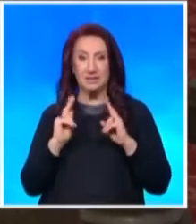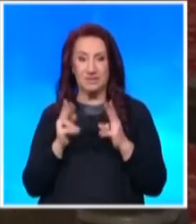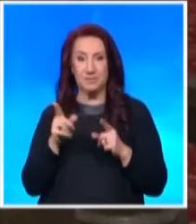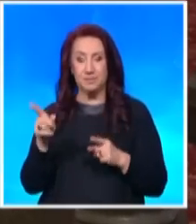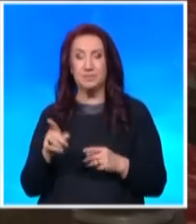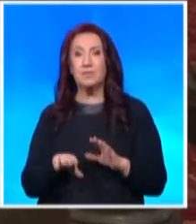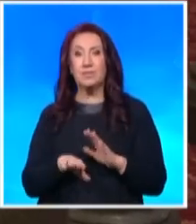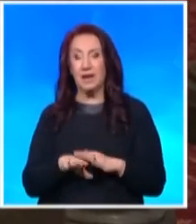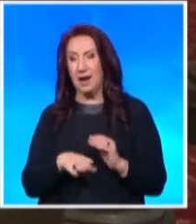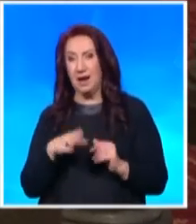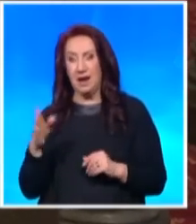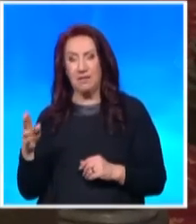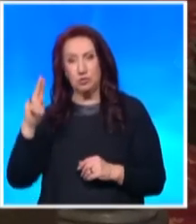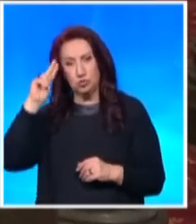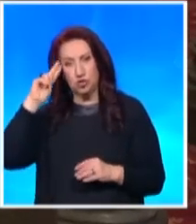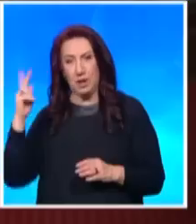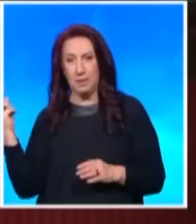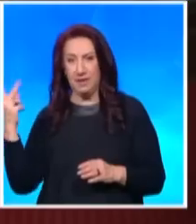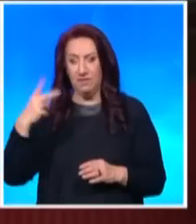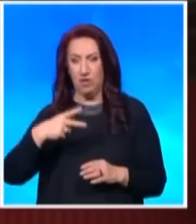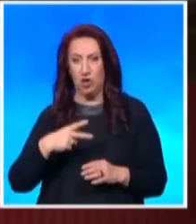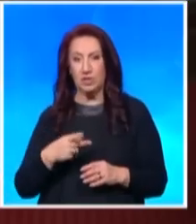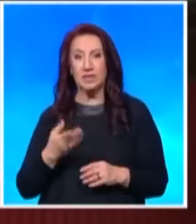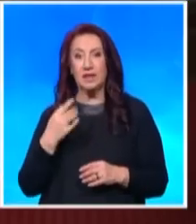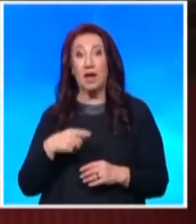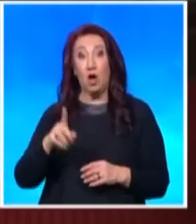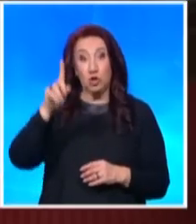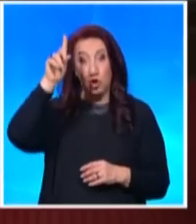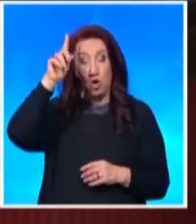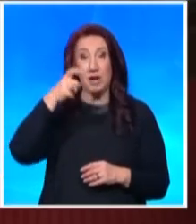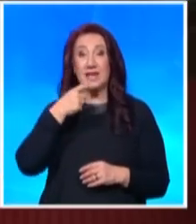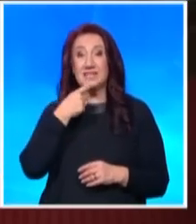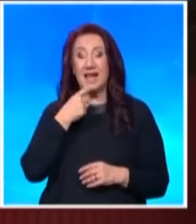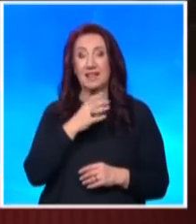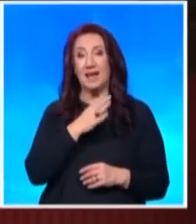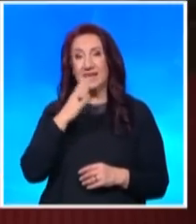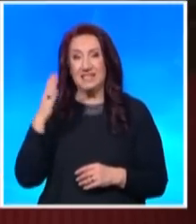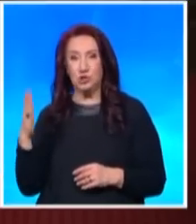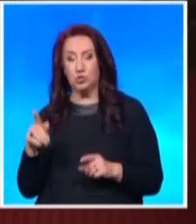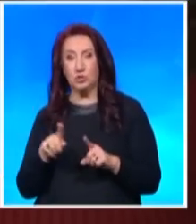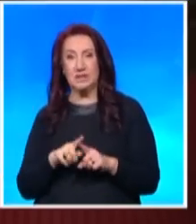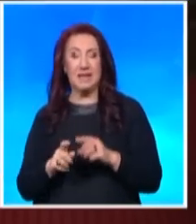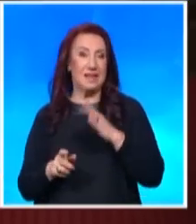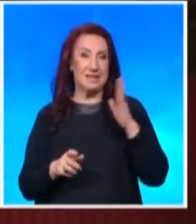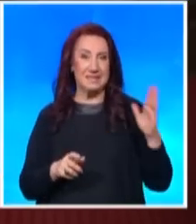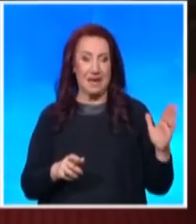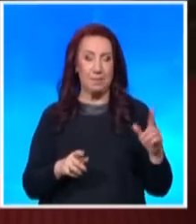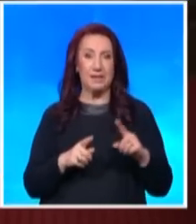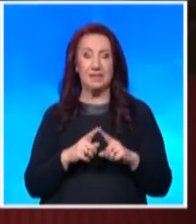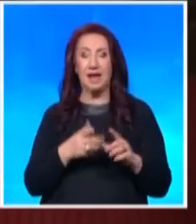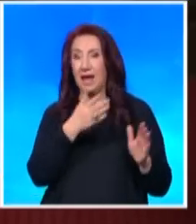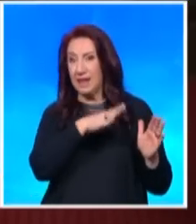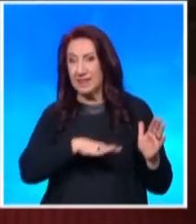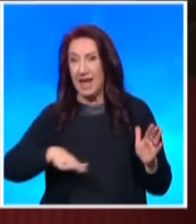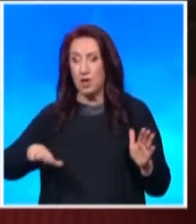който всички депутати идват на работа. Над главата ми са зала Изток и зала Запад. На юг е централния вход